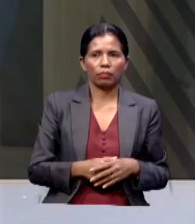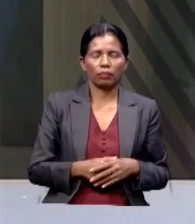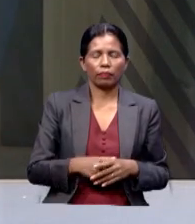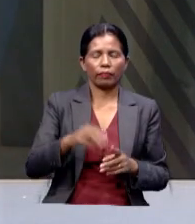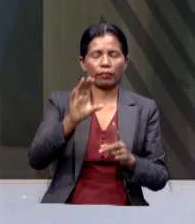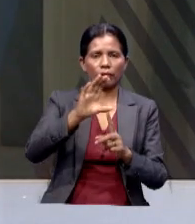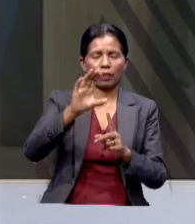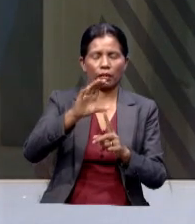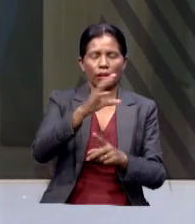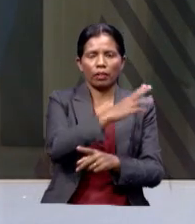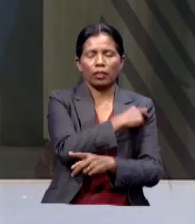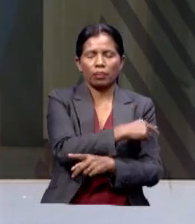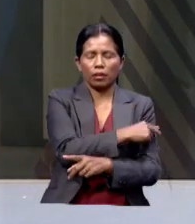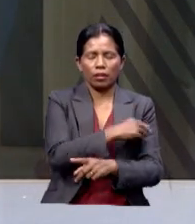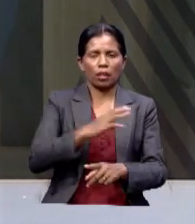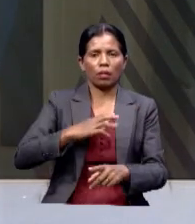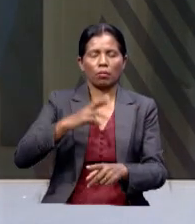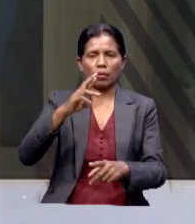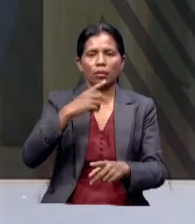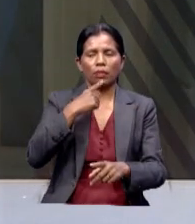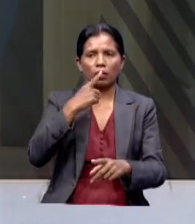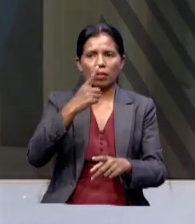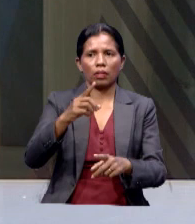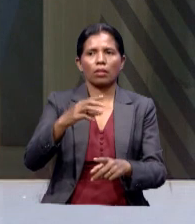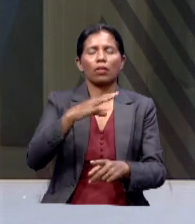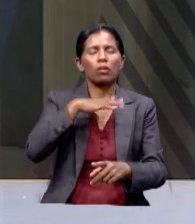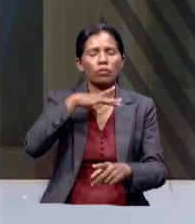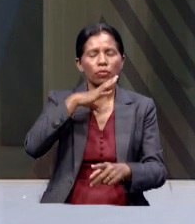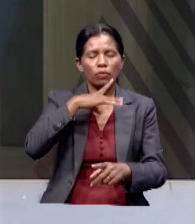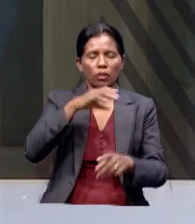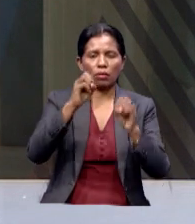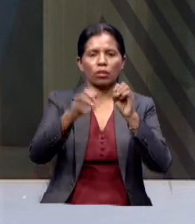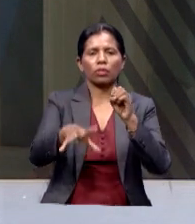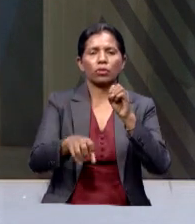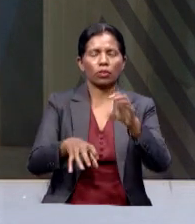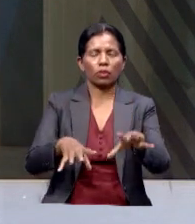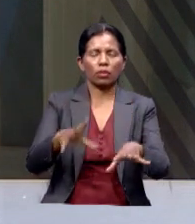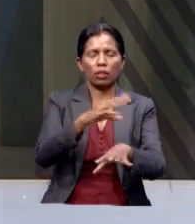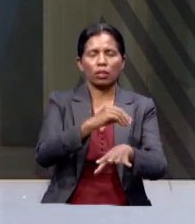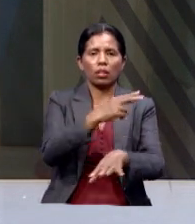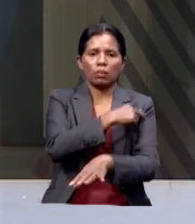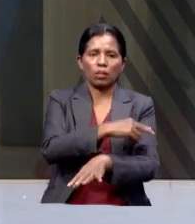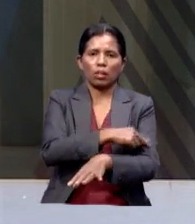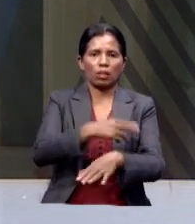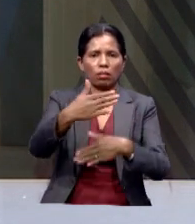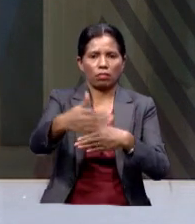Chef interina Centro Saudi Komoro lamenta holisio na benamkari ia Centro Saudi nioeng.